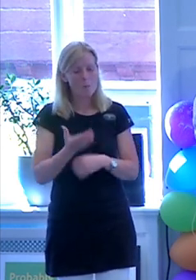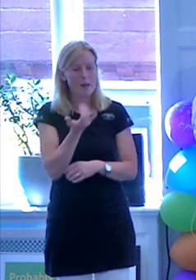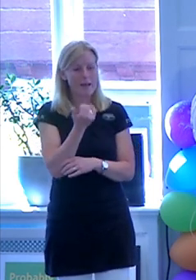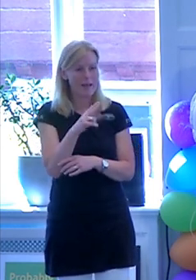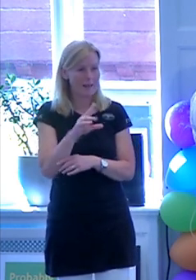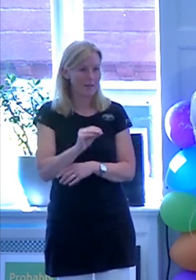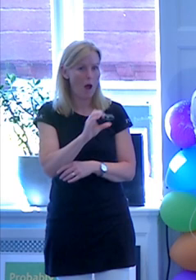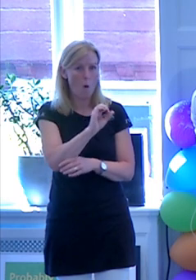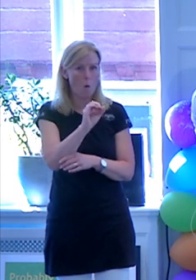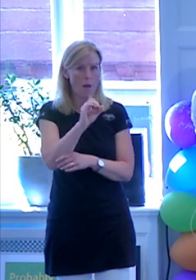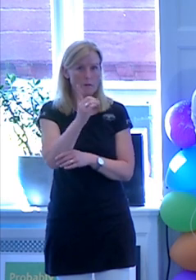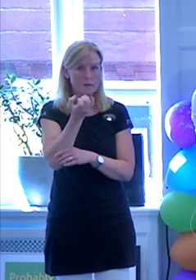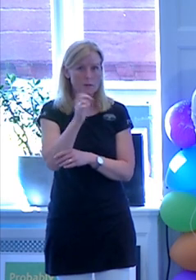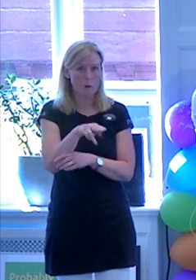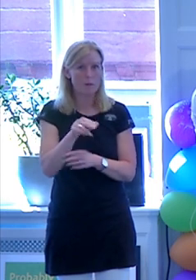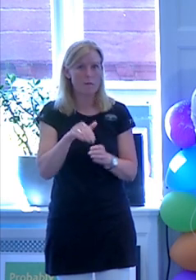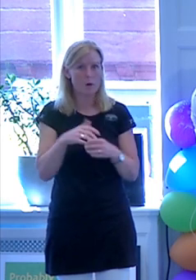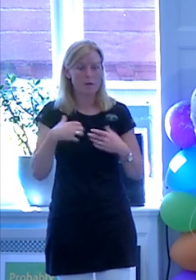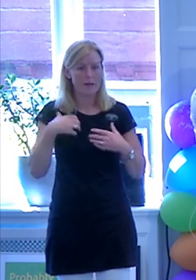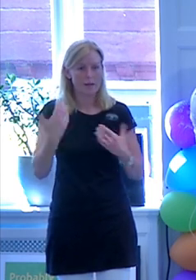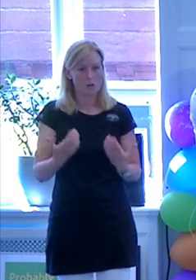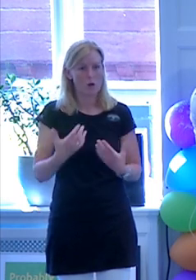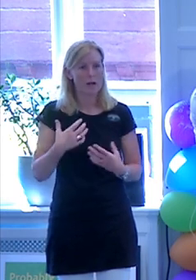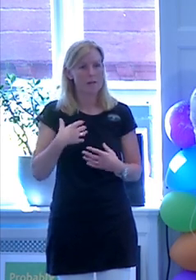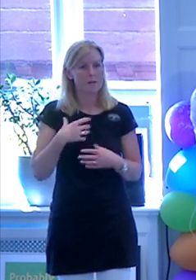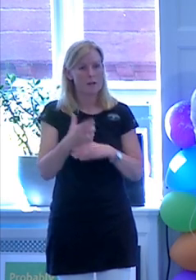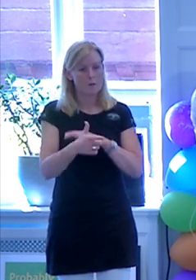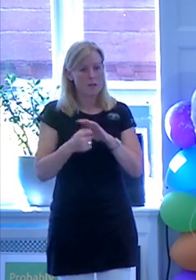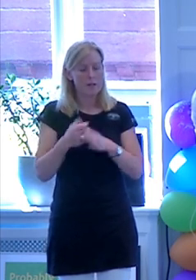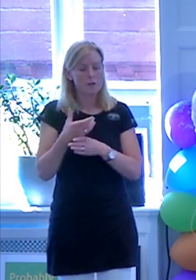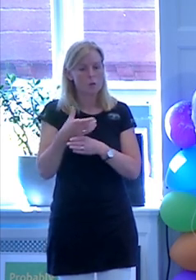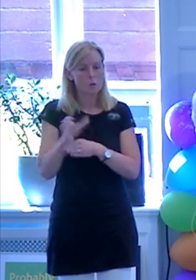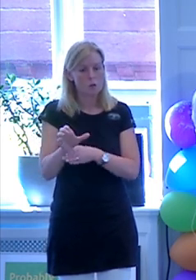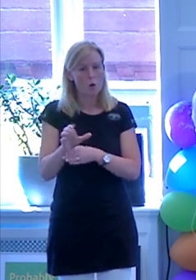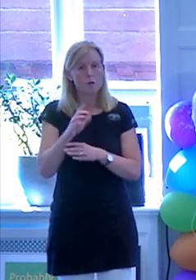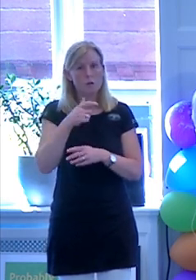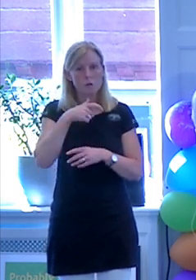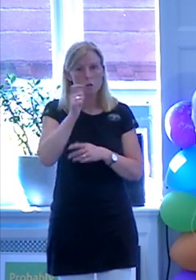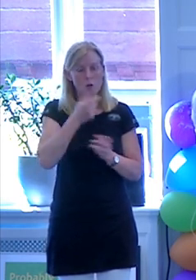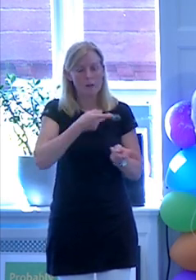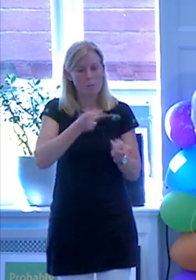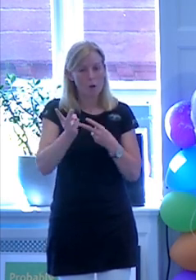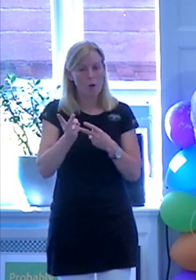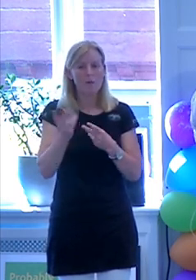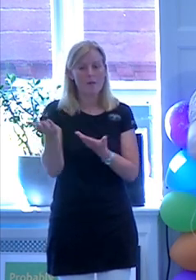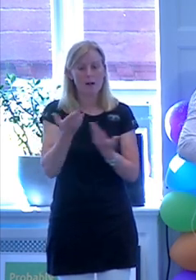Carina Olsson från riksdagens socialförsäkringsutskott, socialdemokrat. Välkommen